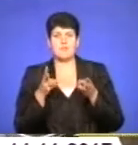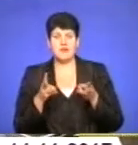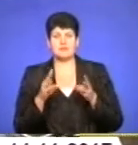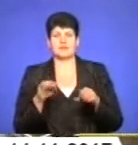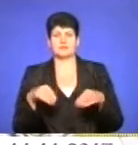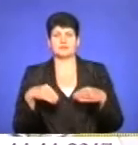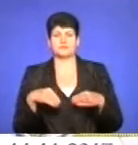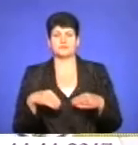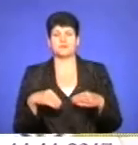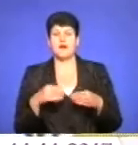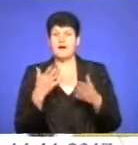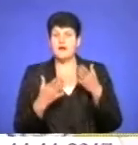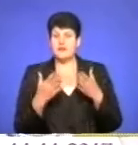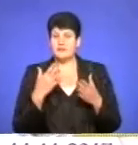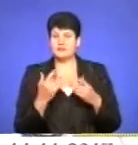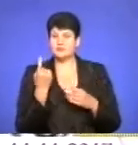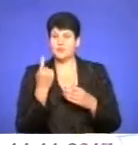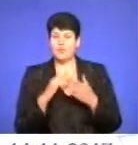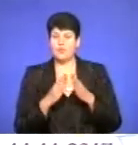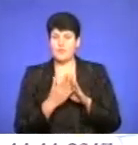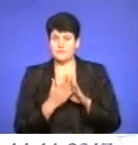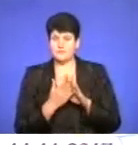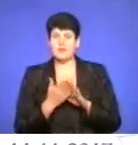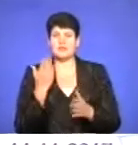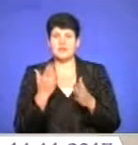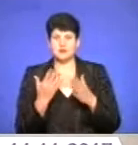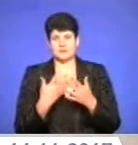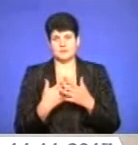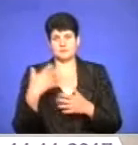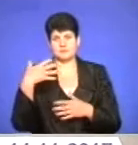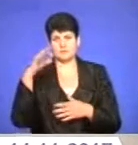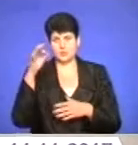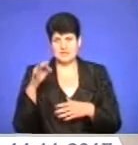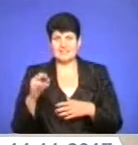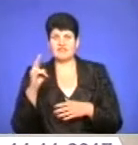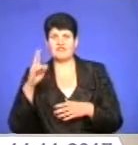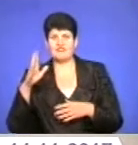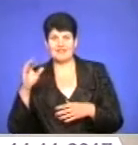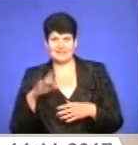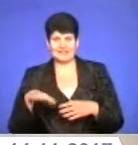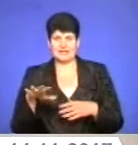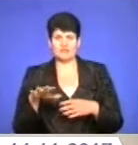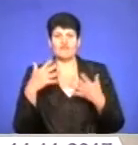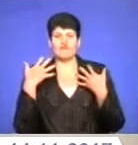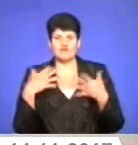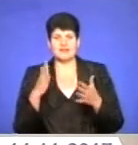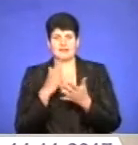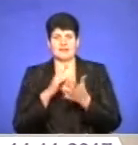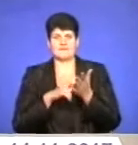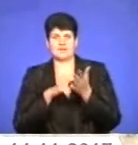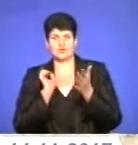постачання гарячої води, але за певної умови, якщо щонайменше половина квартир і нежитлових приміщень вже відключені